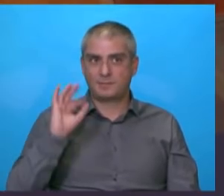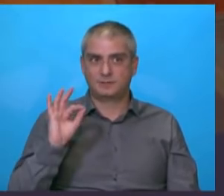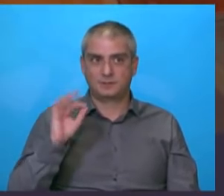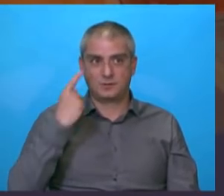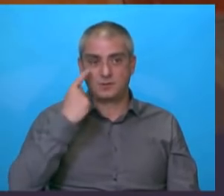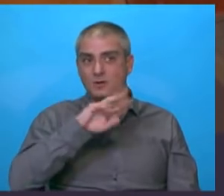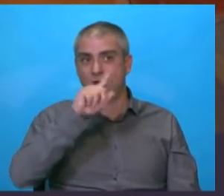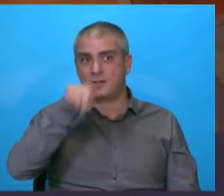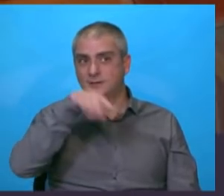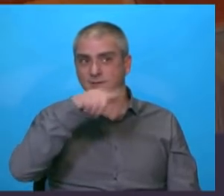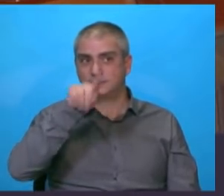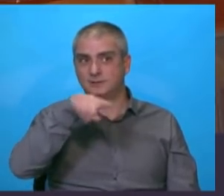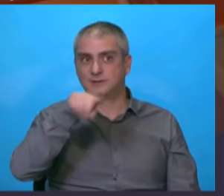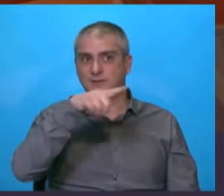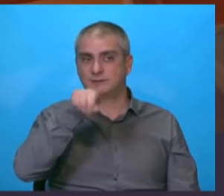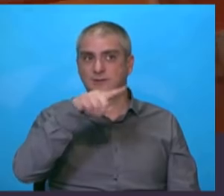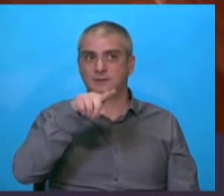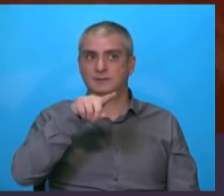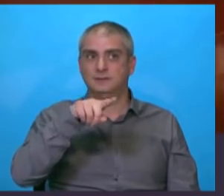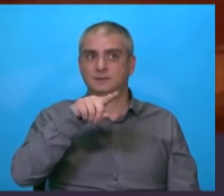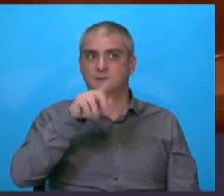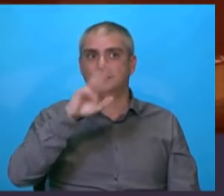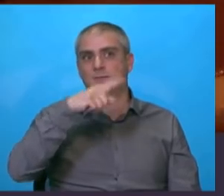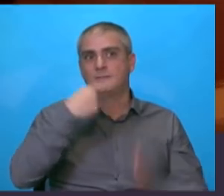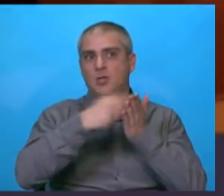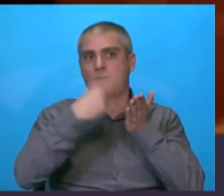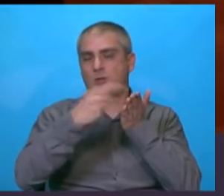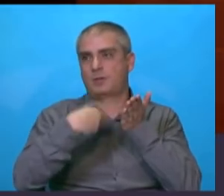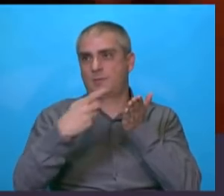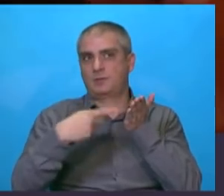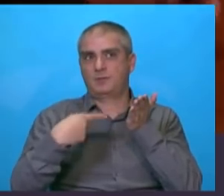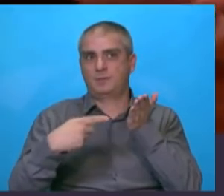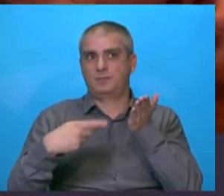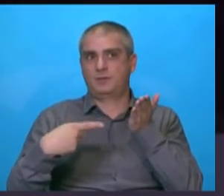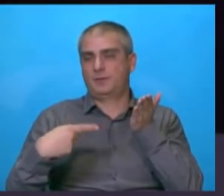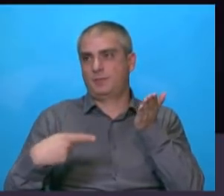ה-X'ים וה-CXL. ביטול, ביטול, ביטול, ביטול, ביטול, ביטול, ביטול.